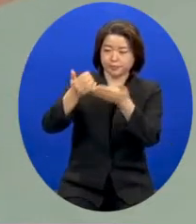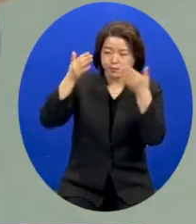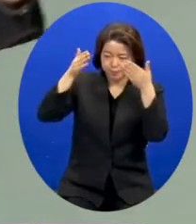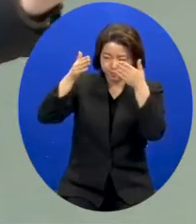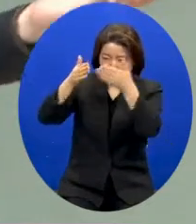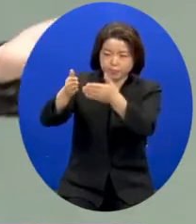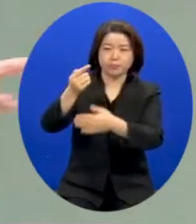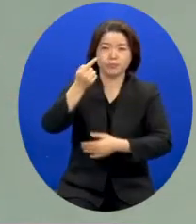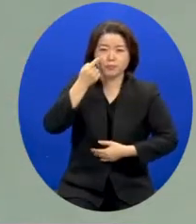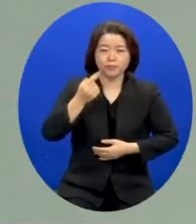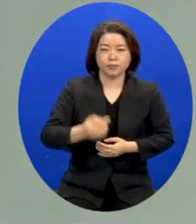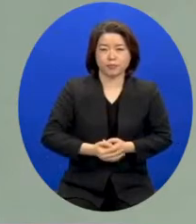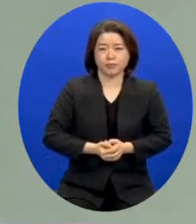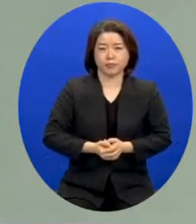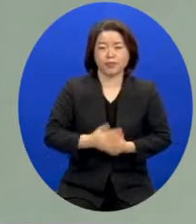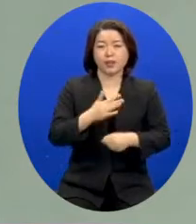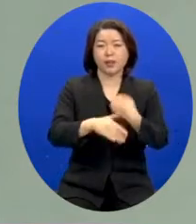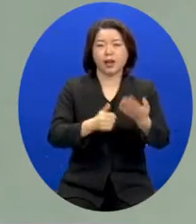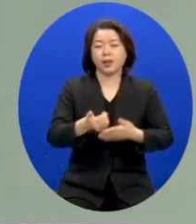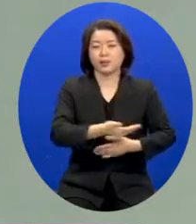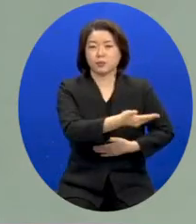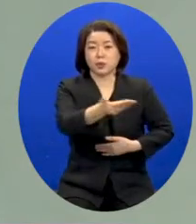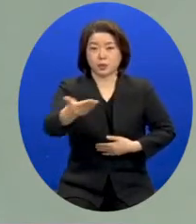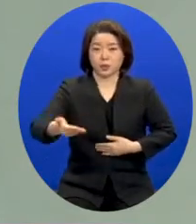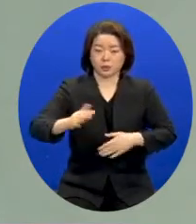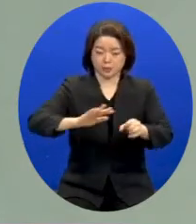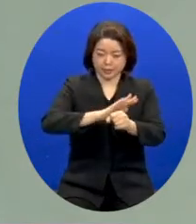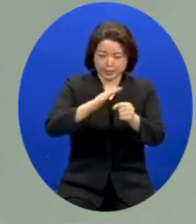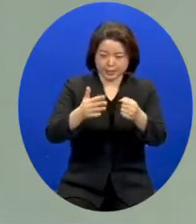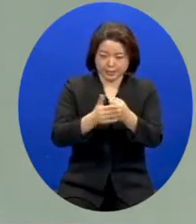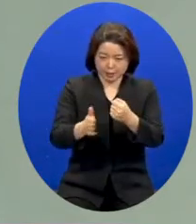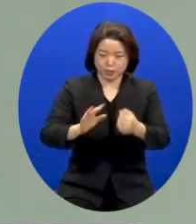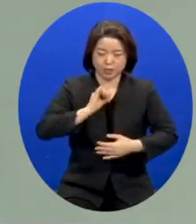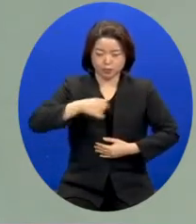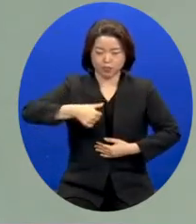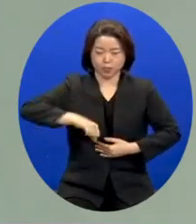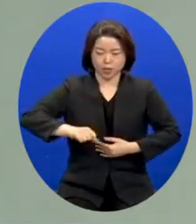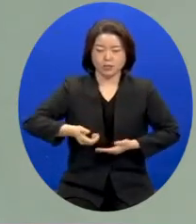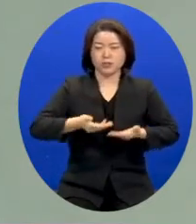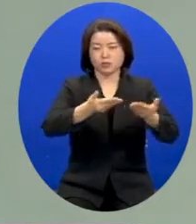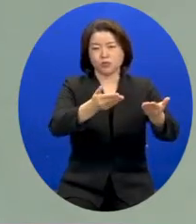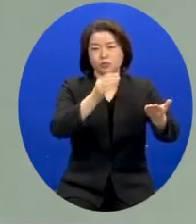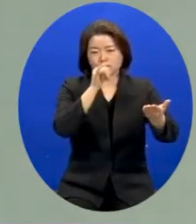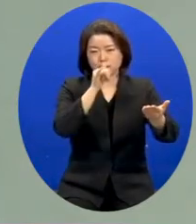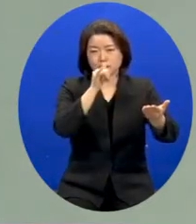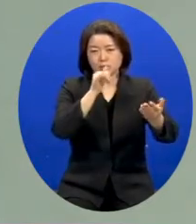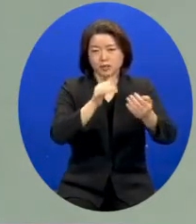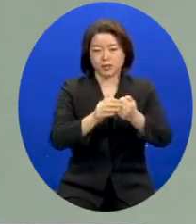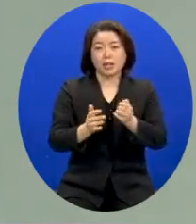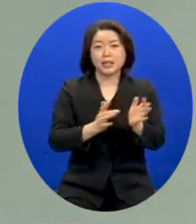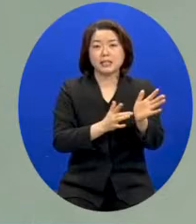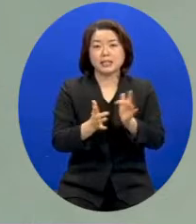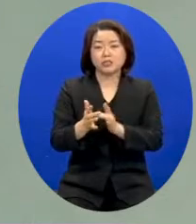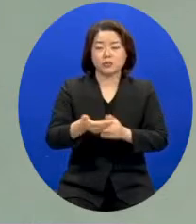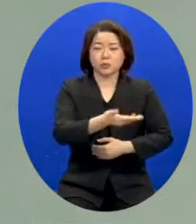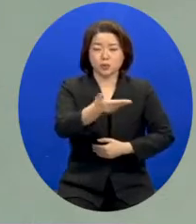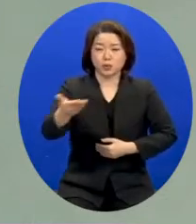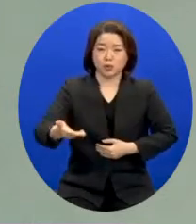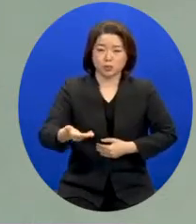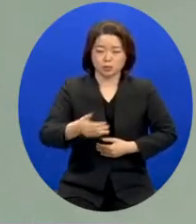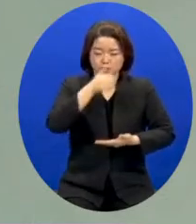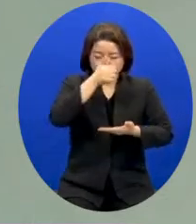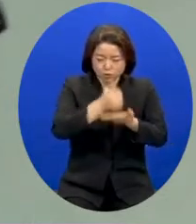합니다. 하나님은 여러분을 사랑하셔서 독생자까지 내어주셨습니다. 예수님은 여러분을 죄와